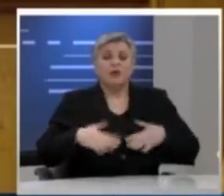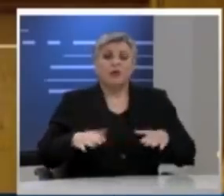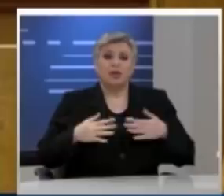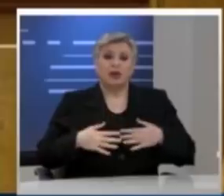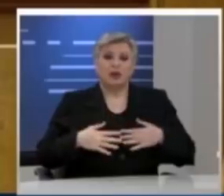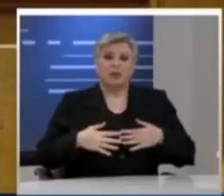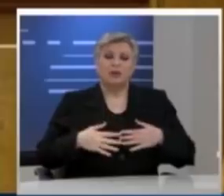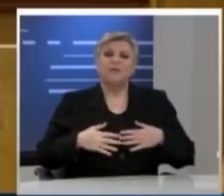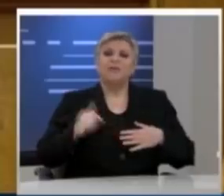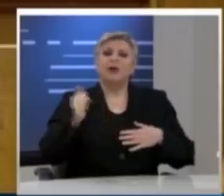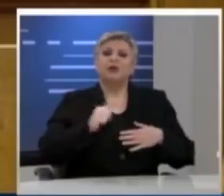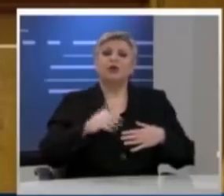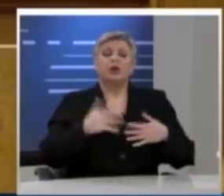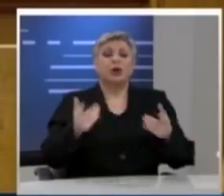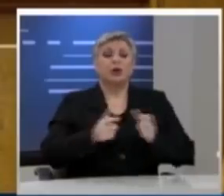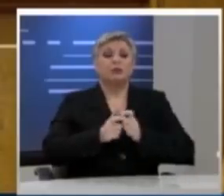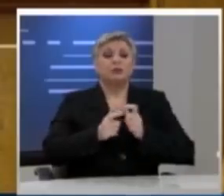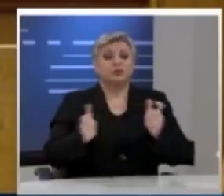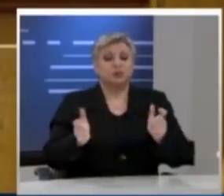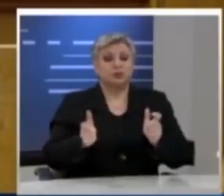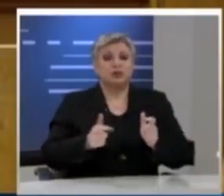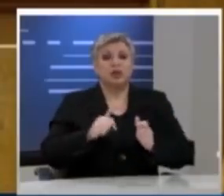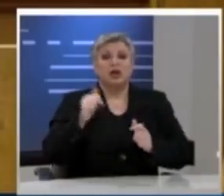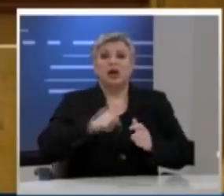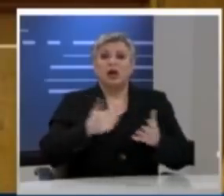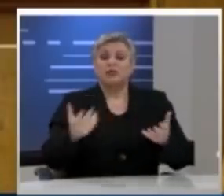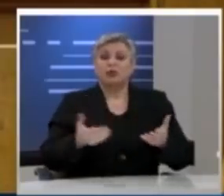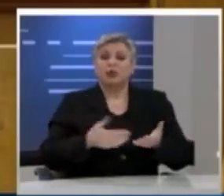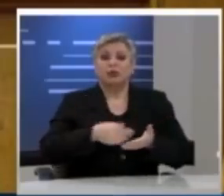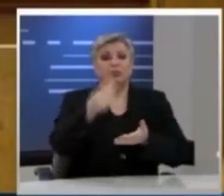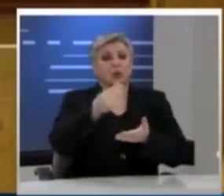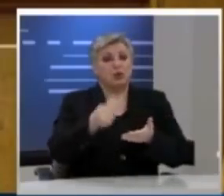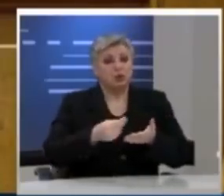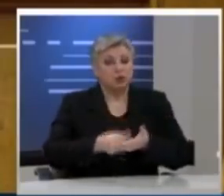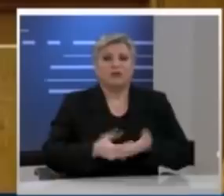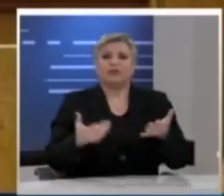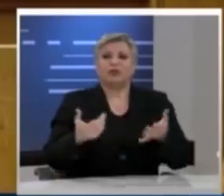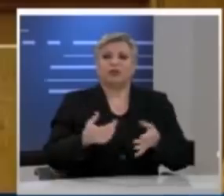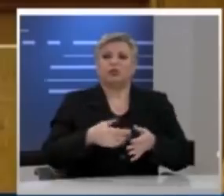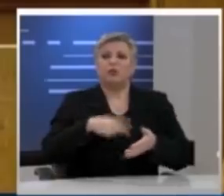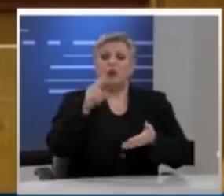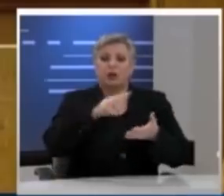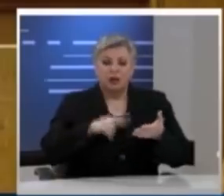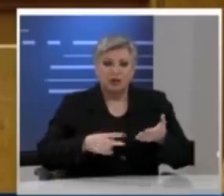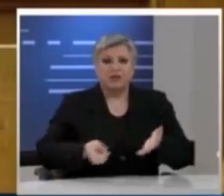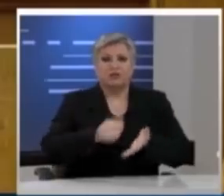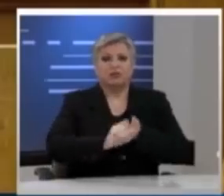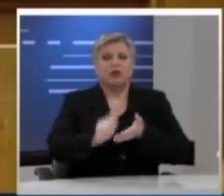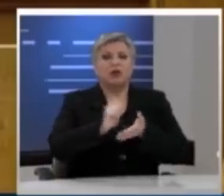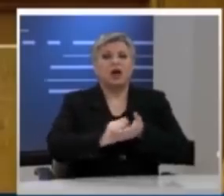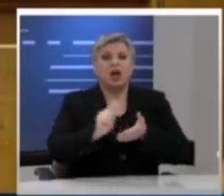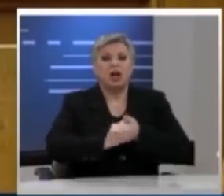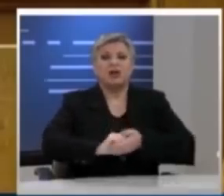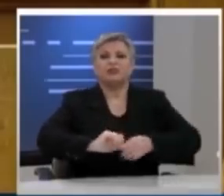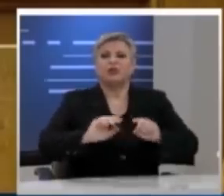μαθητές έχουν χέρια για να γράφουν αλλά και για να ζωγραφίζουν να κάνουν γλυπτική να ασχολούνται με